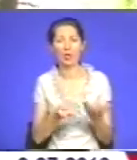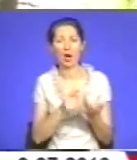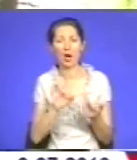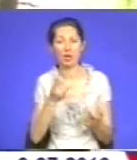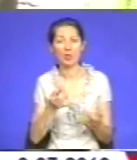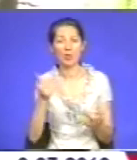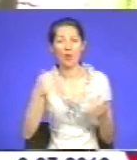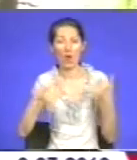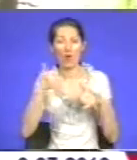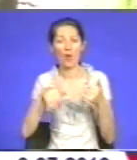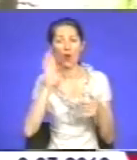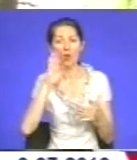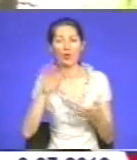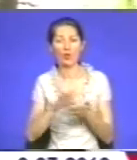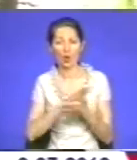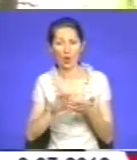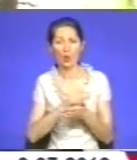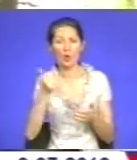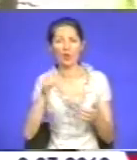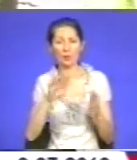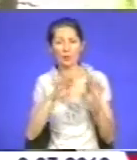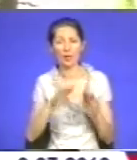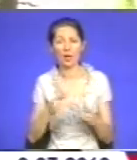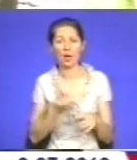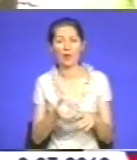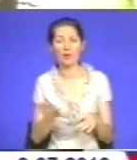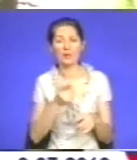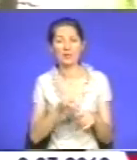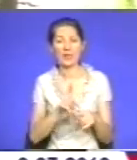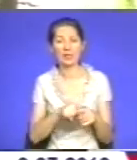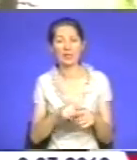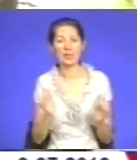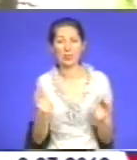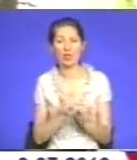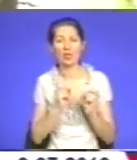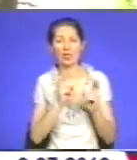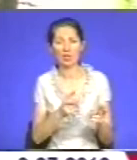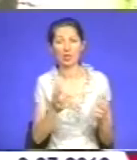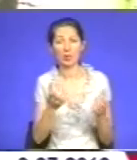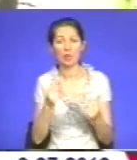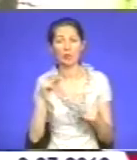Все це зменшить ризик отримати неприємності з